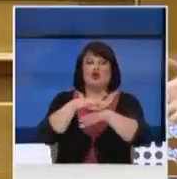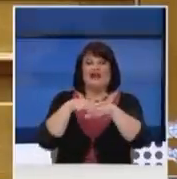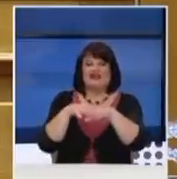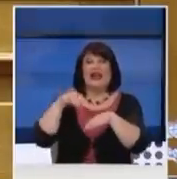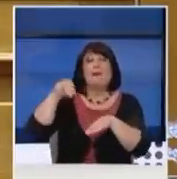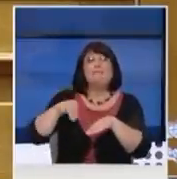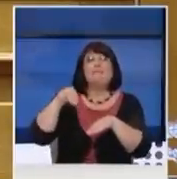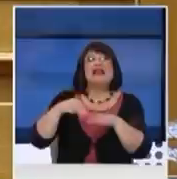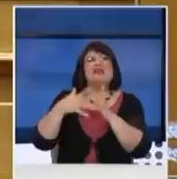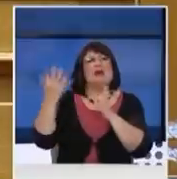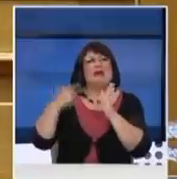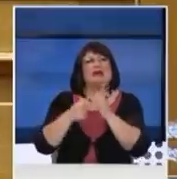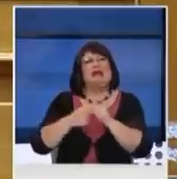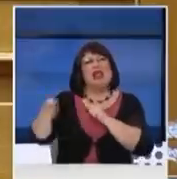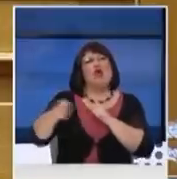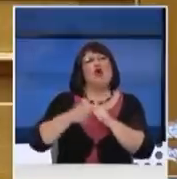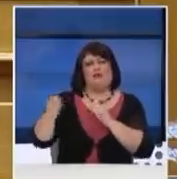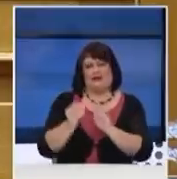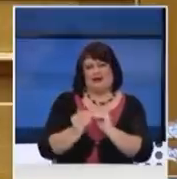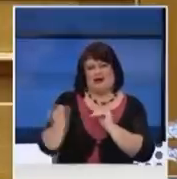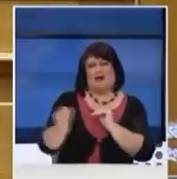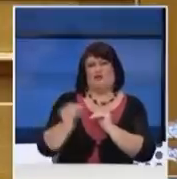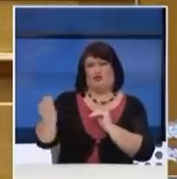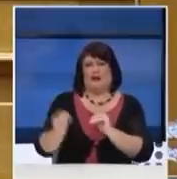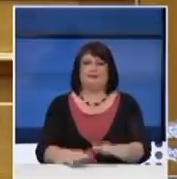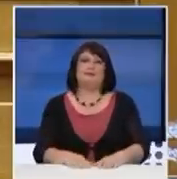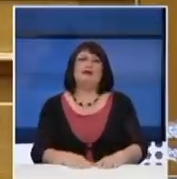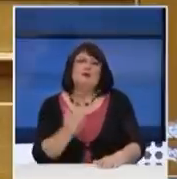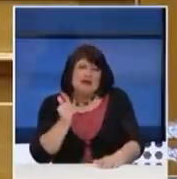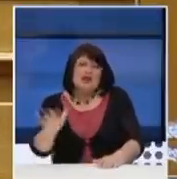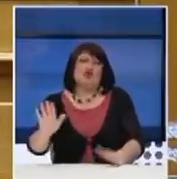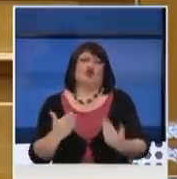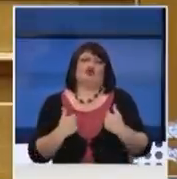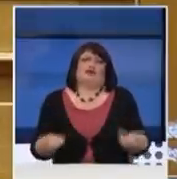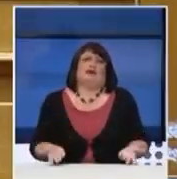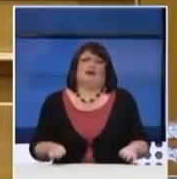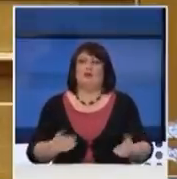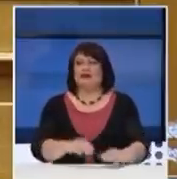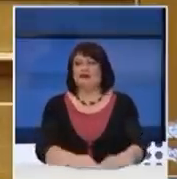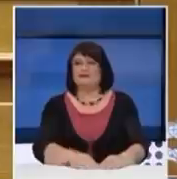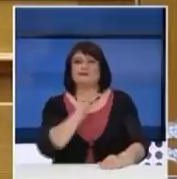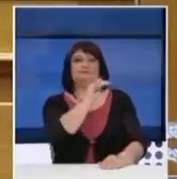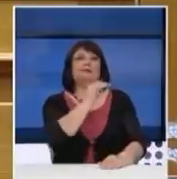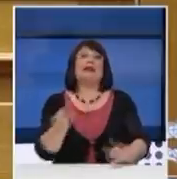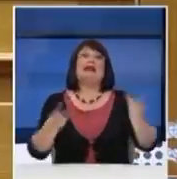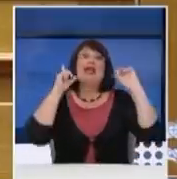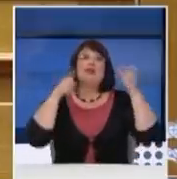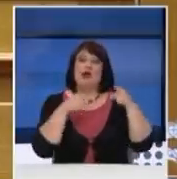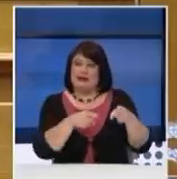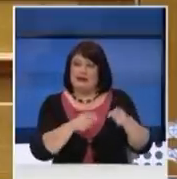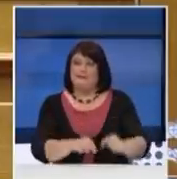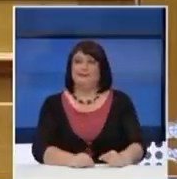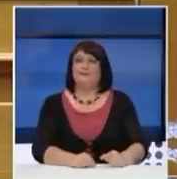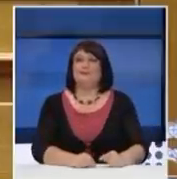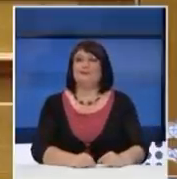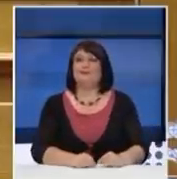ή τη 15 χιλιόμετρα περίπου. Αφήνοντας ουσιαστικά το Καστελόριζο απ' έξω. Και θα πω κάτι για τη Νέα Δημοκρατία τώρα.